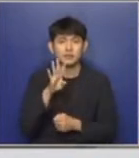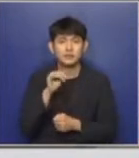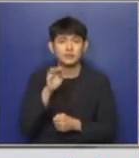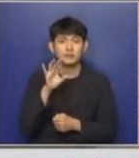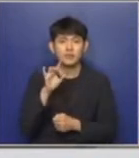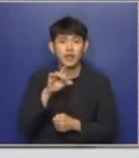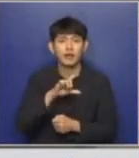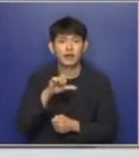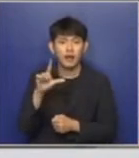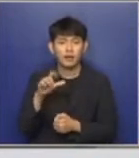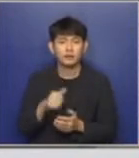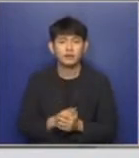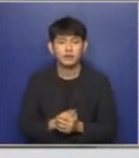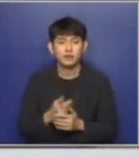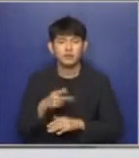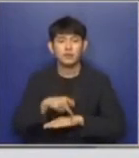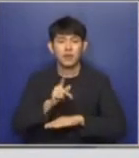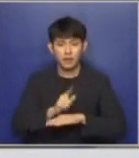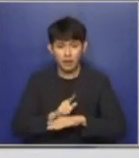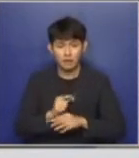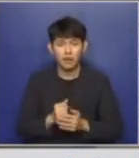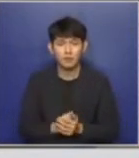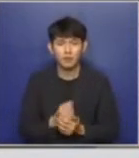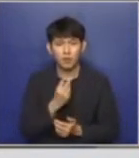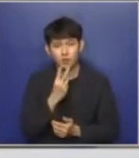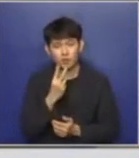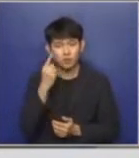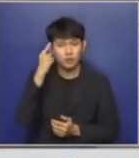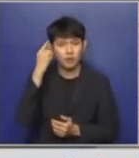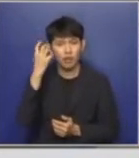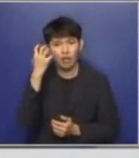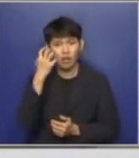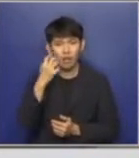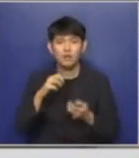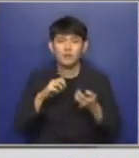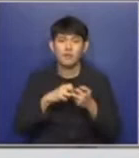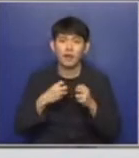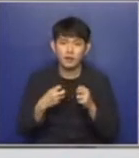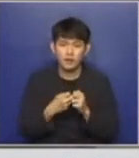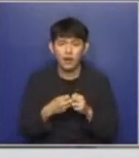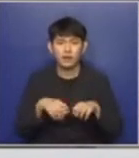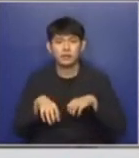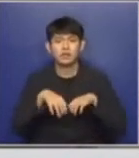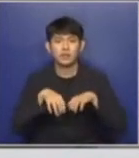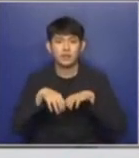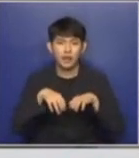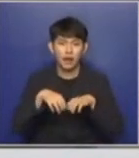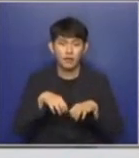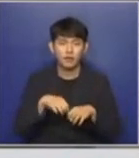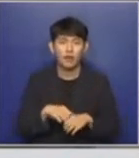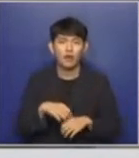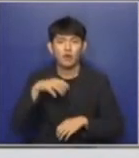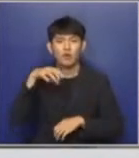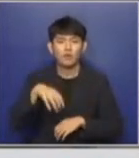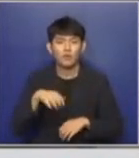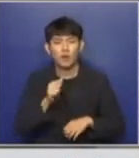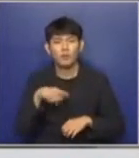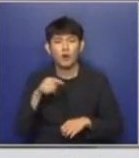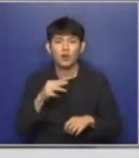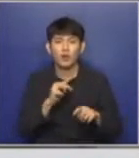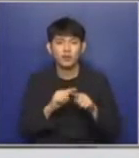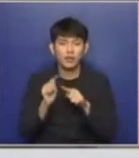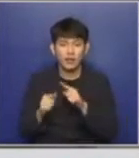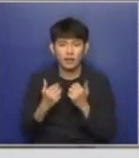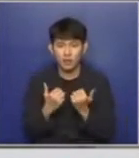48ล้านท่านประธานที่เคารพครับผมยังมองไม่ออกว่าปัญหาการบริหารจัดการขององค์กรปกครองส่วนท้องถิ่นเหล่